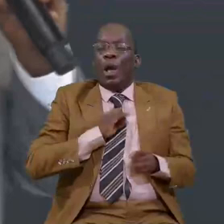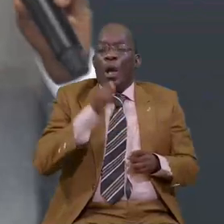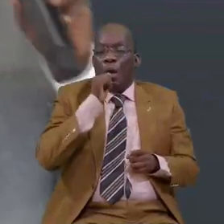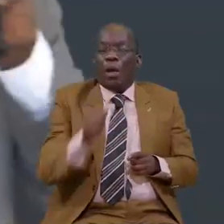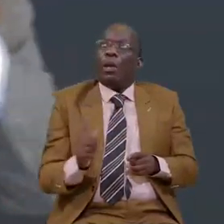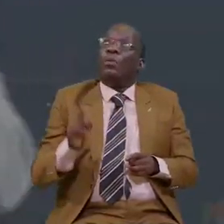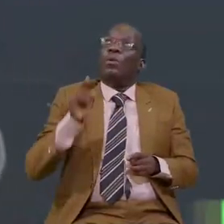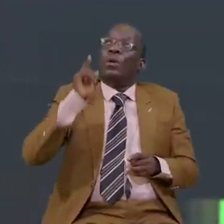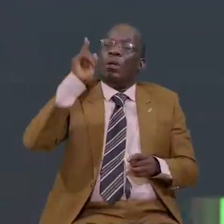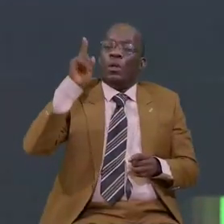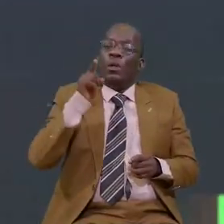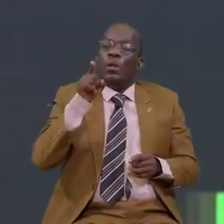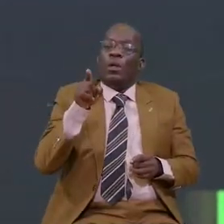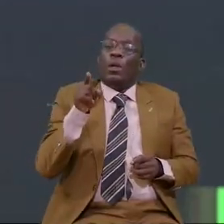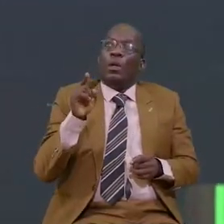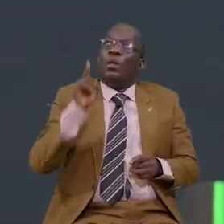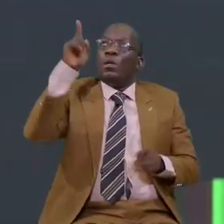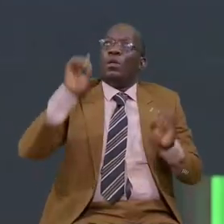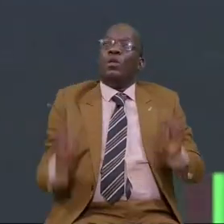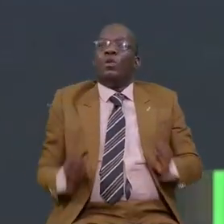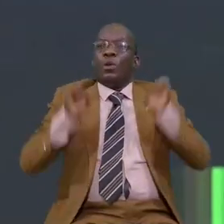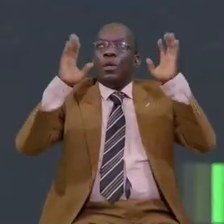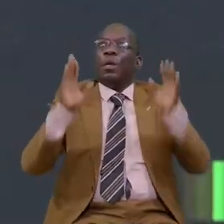me crucifier? C'est moi.